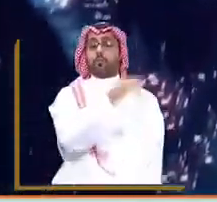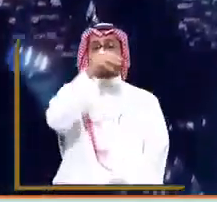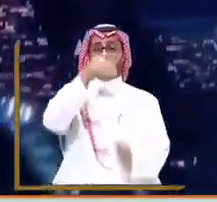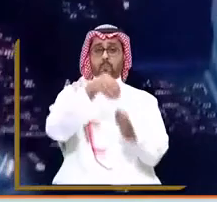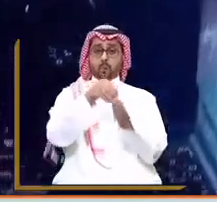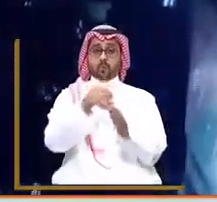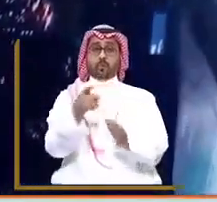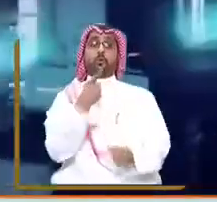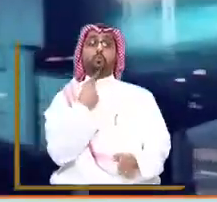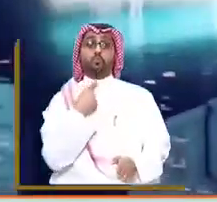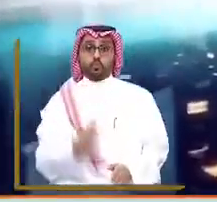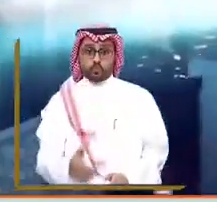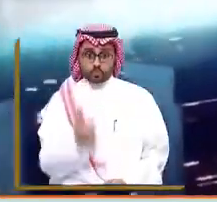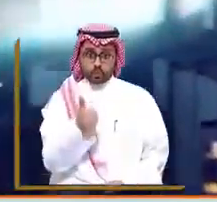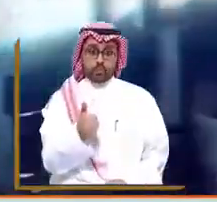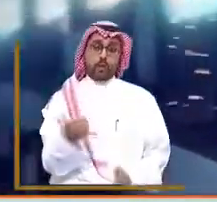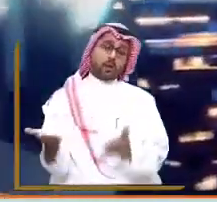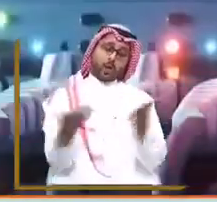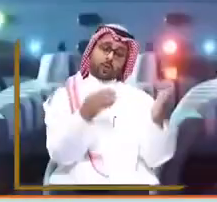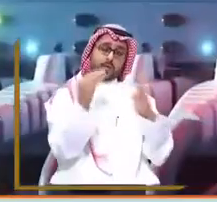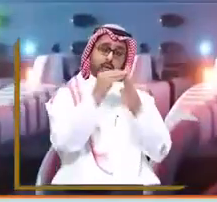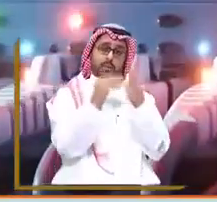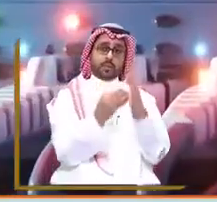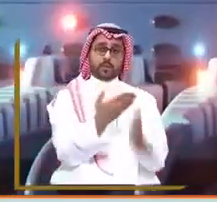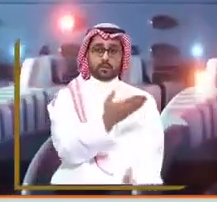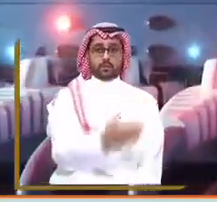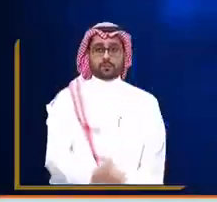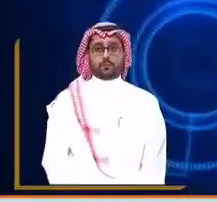الطبيعية، وذلك لمدة 10 أسابيع.